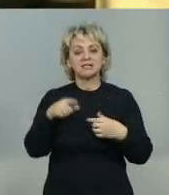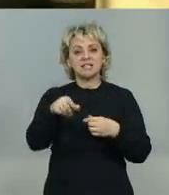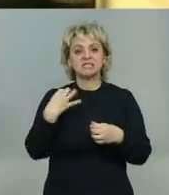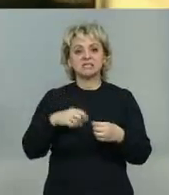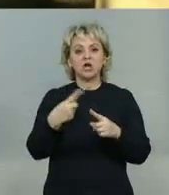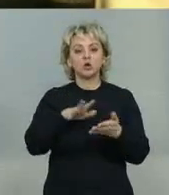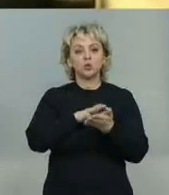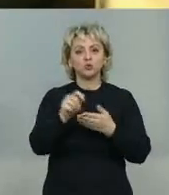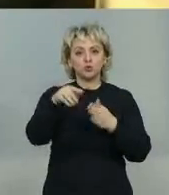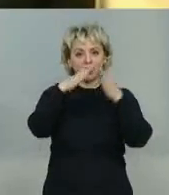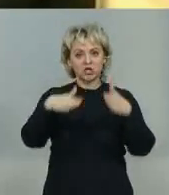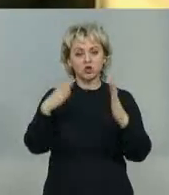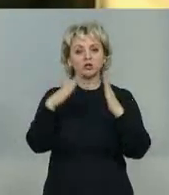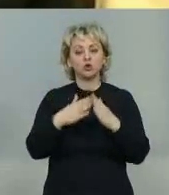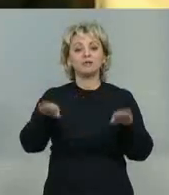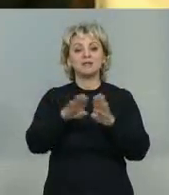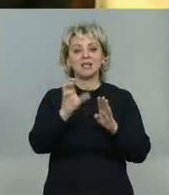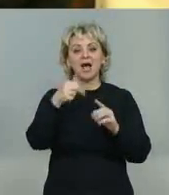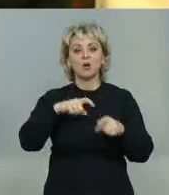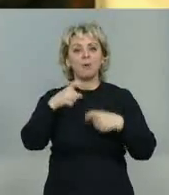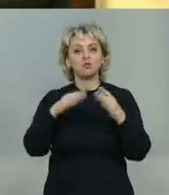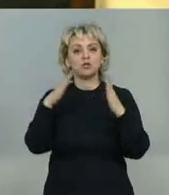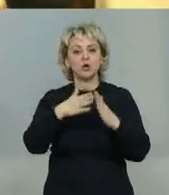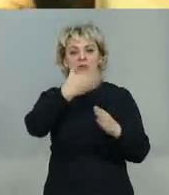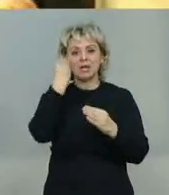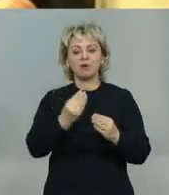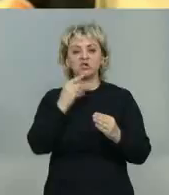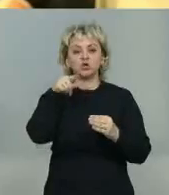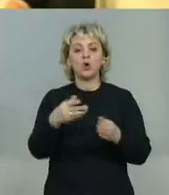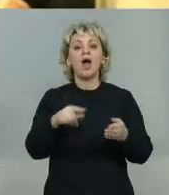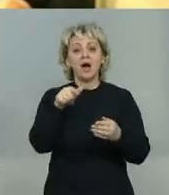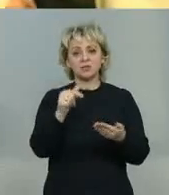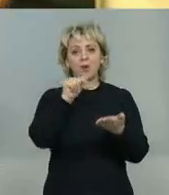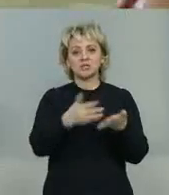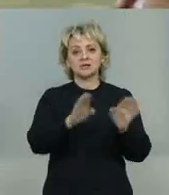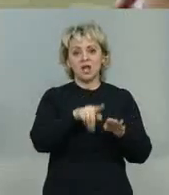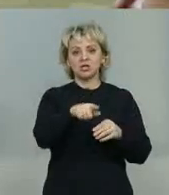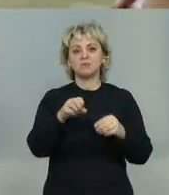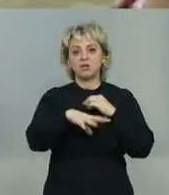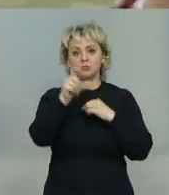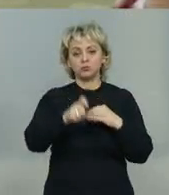которого привалила крыша дома. Тогда араб убежал домой, забыв еду. И она досталась бедуину.